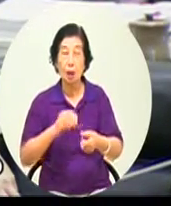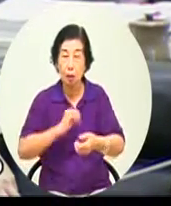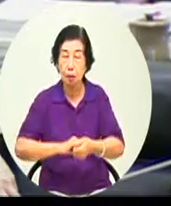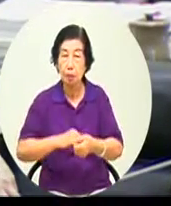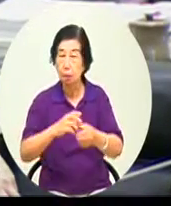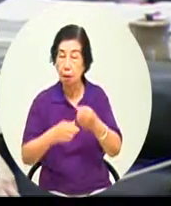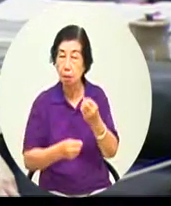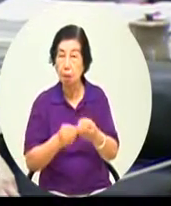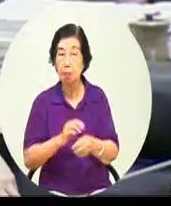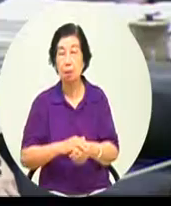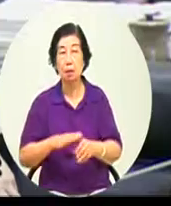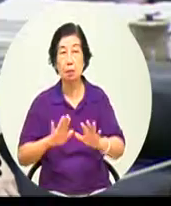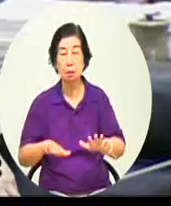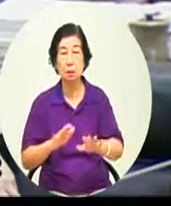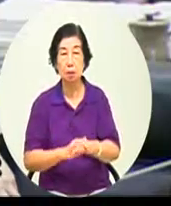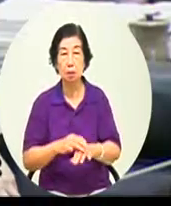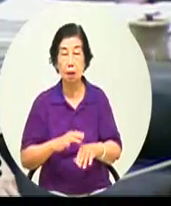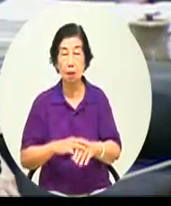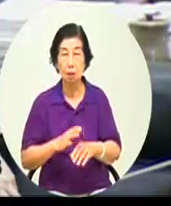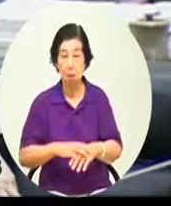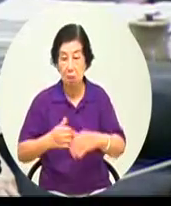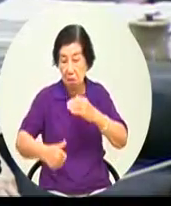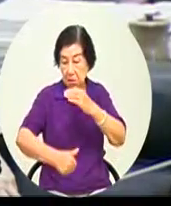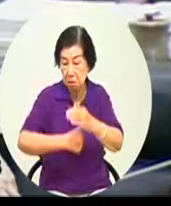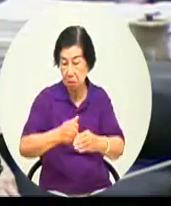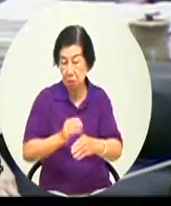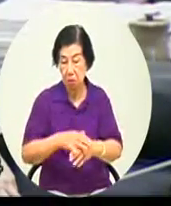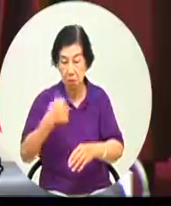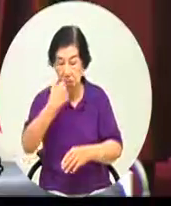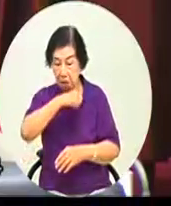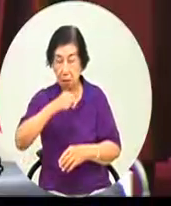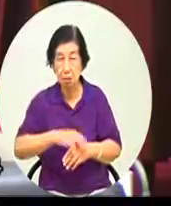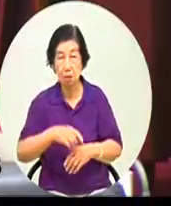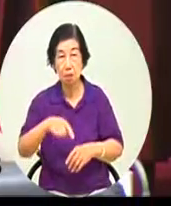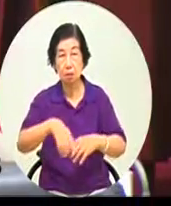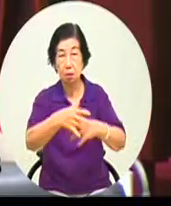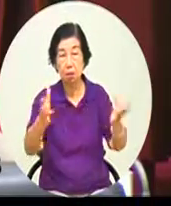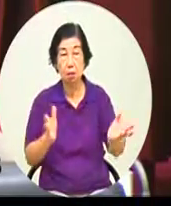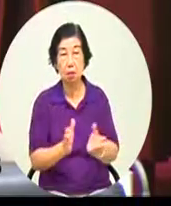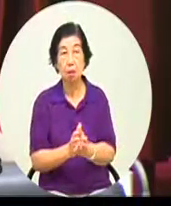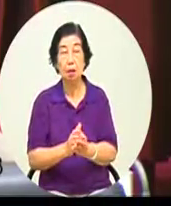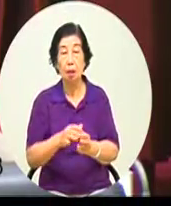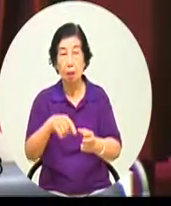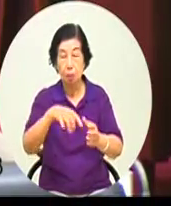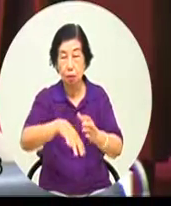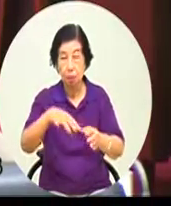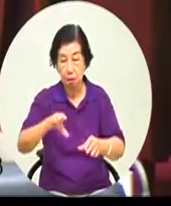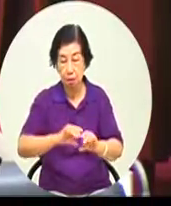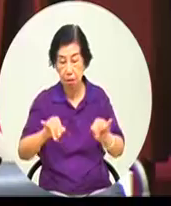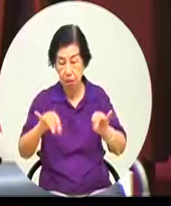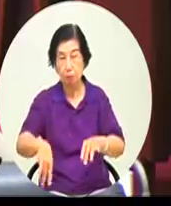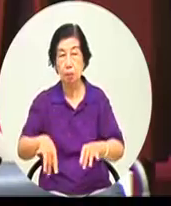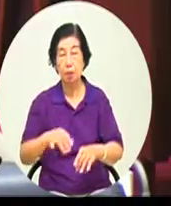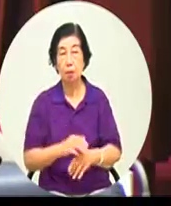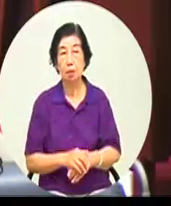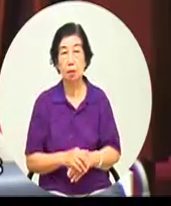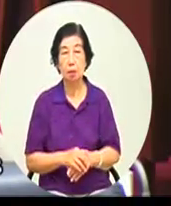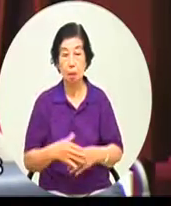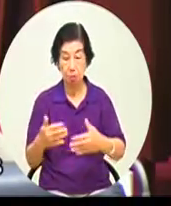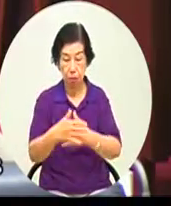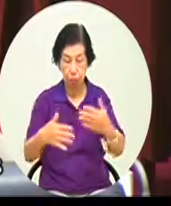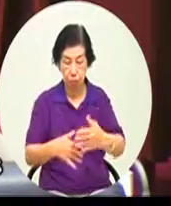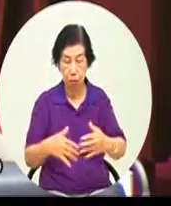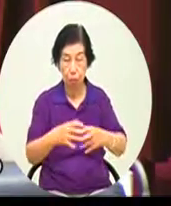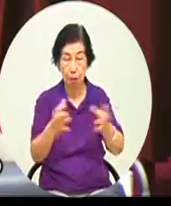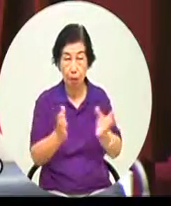侵到我们的台湾这个地方，所以交通部呢，其实在最近有针对要